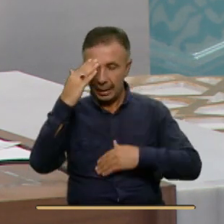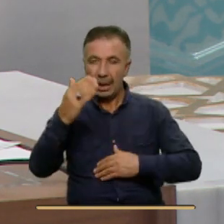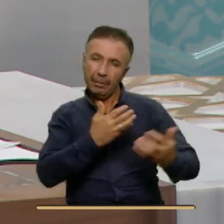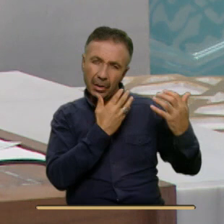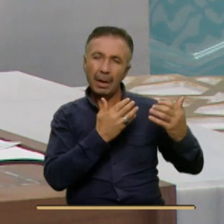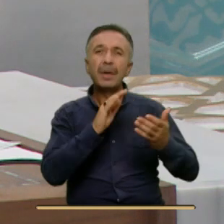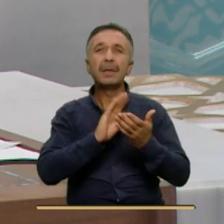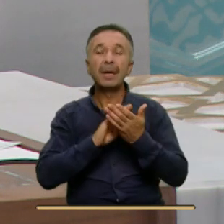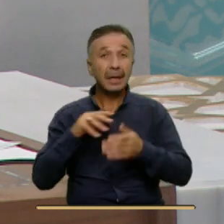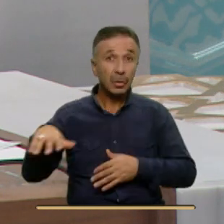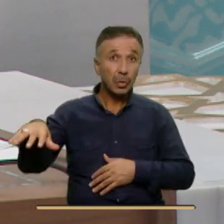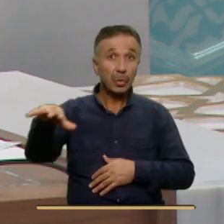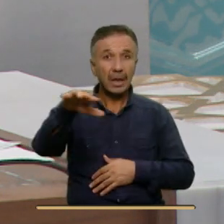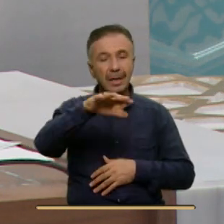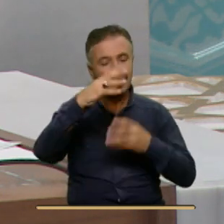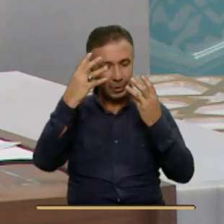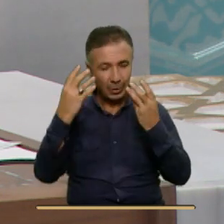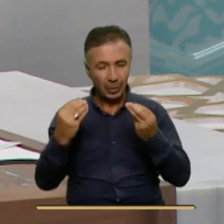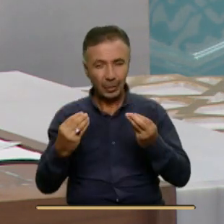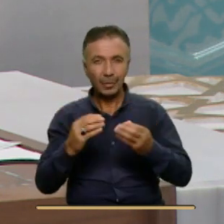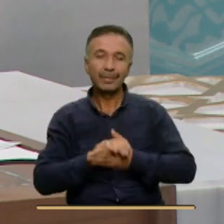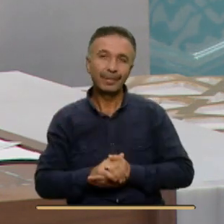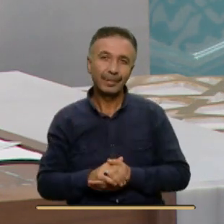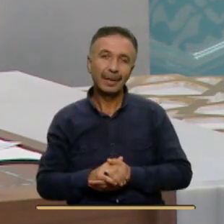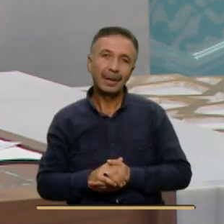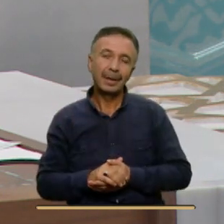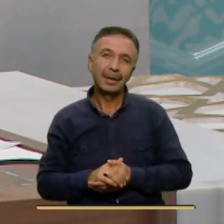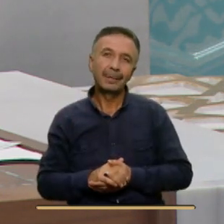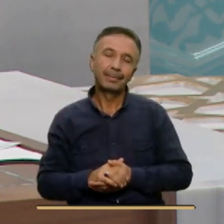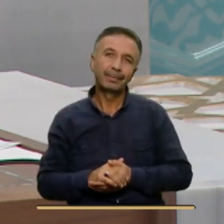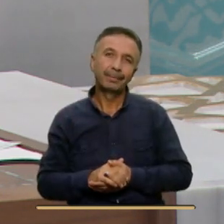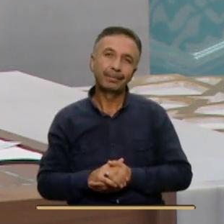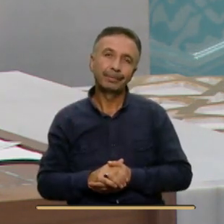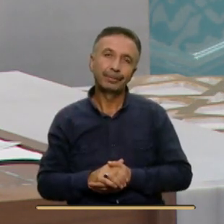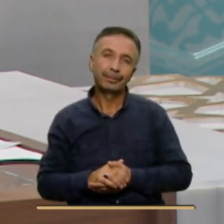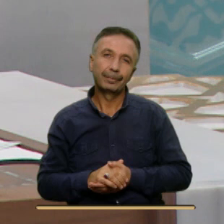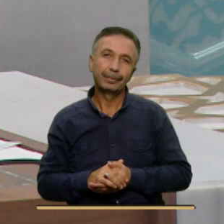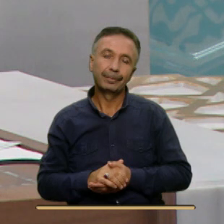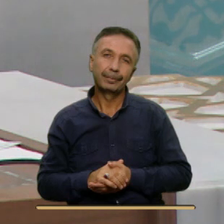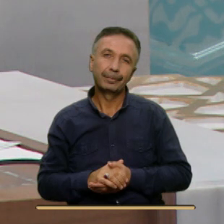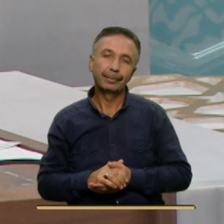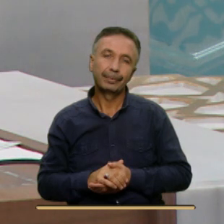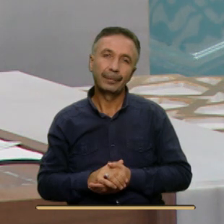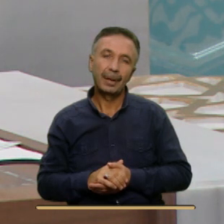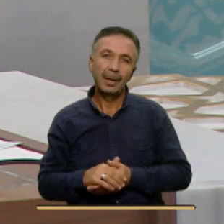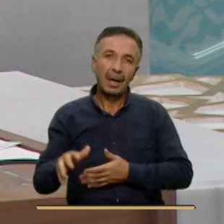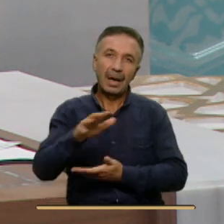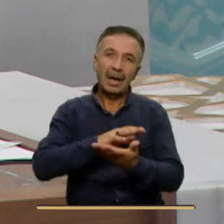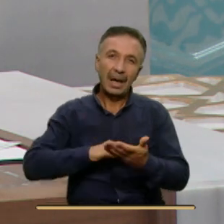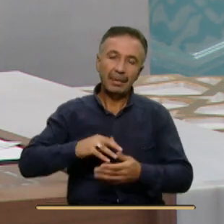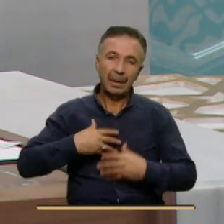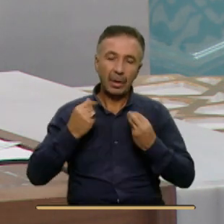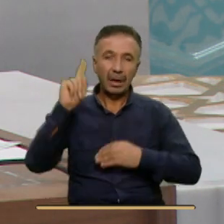bereketi üzerinize, üzerimize olsun. Ve ahiru da'vana enilhamdülillahi rabbil alemin.